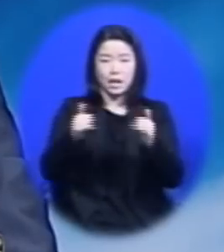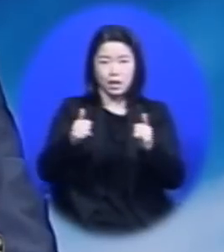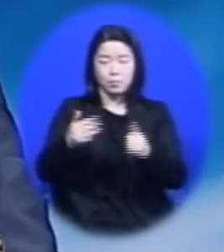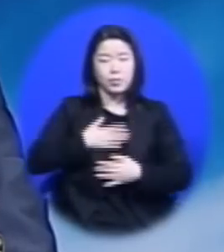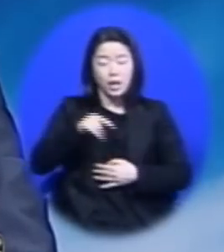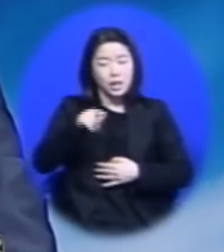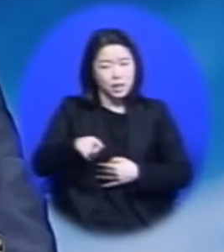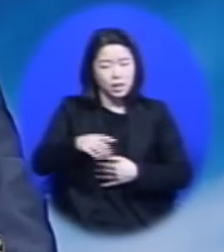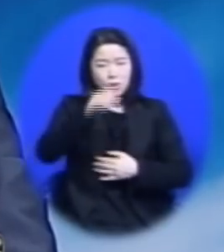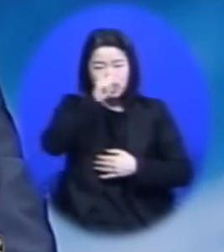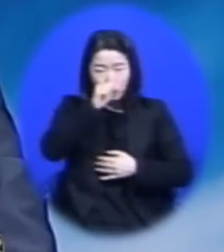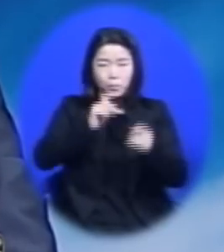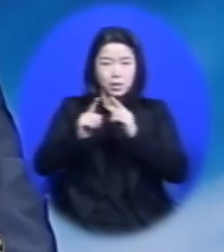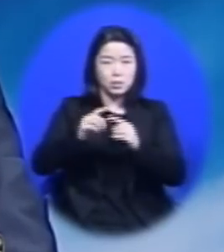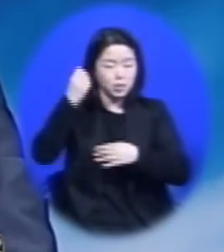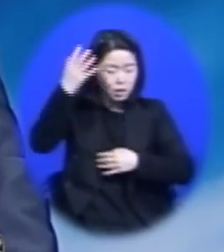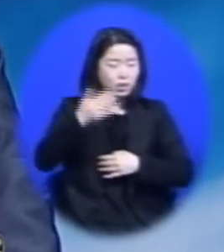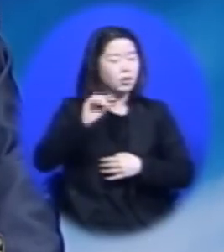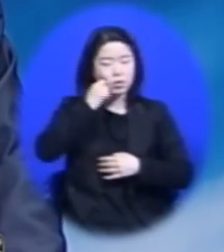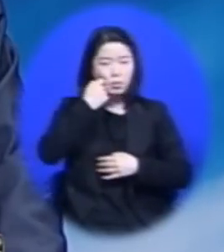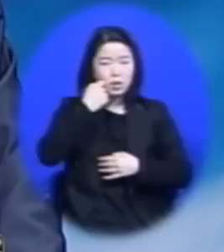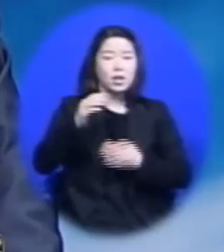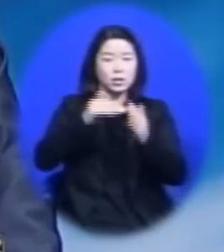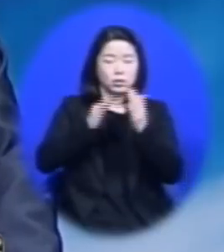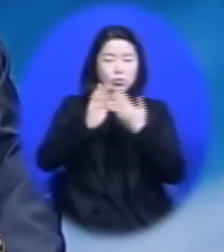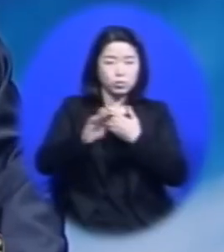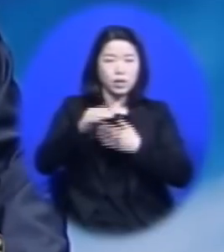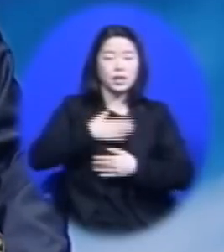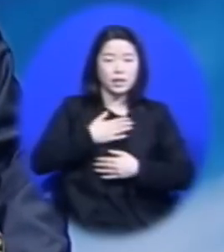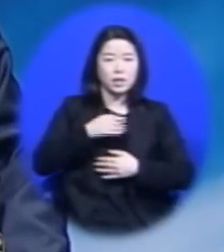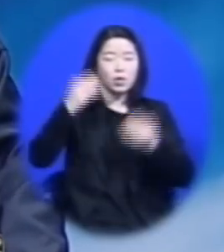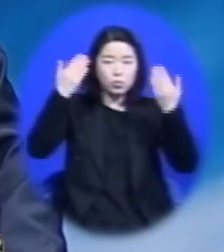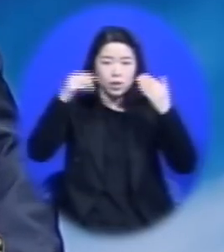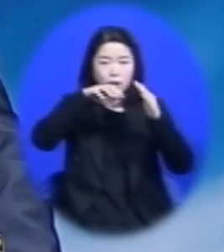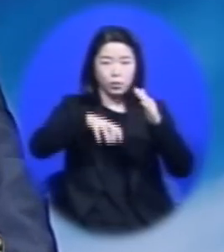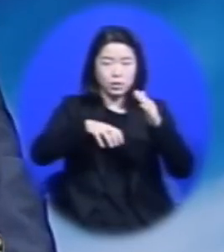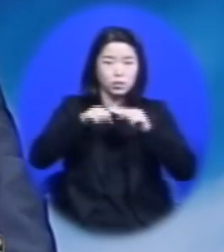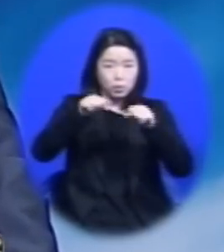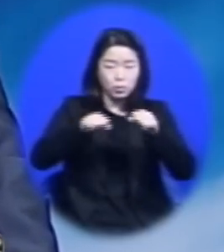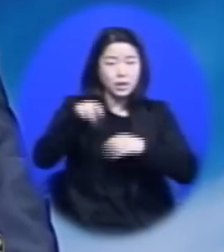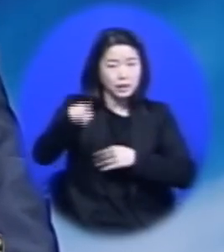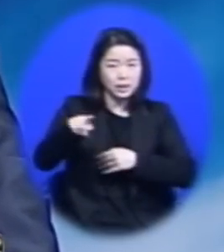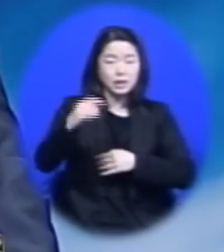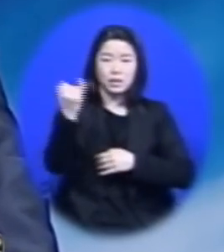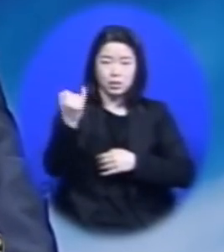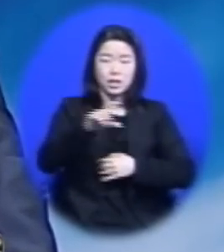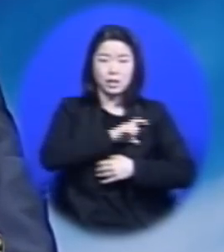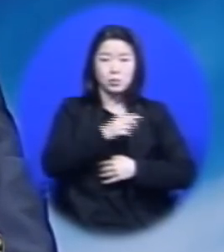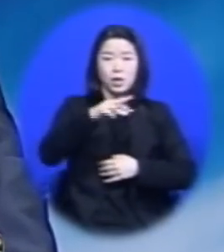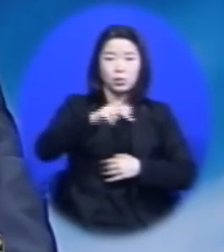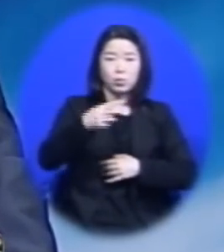교을 잊을 수가 없다 그후에 나는 학교에서 청하는 그 여자 이름이 도라는 것을